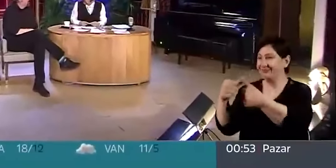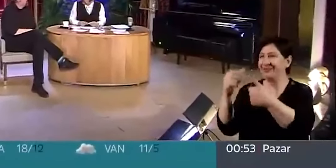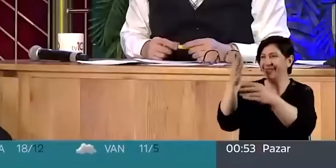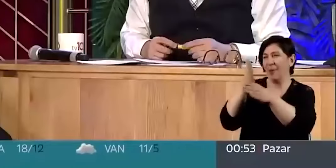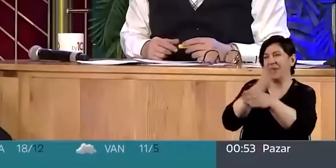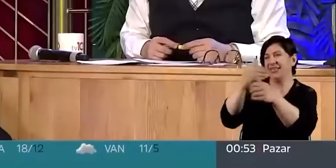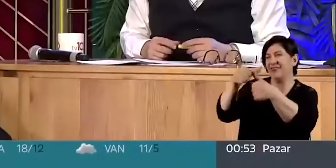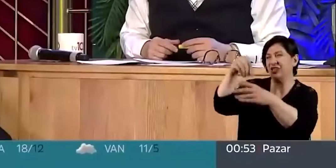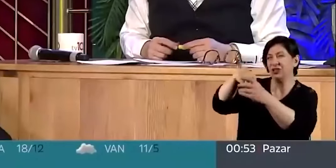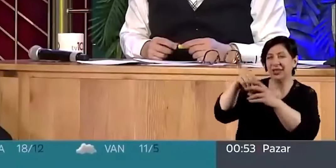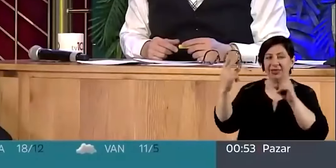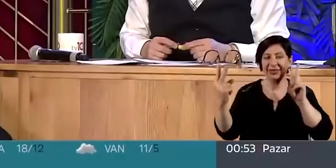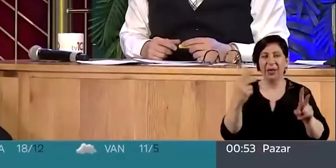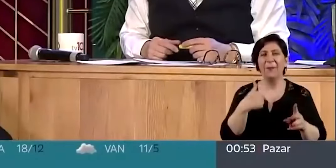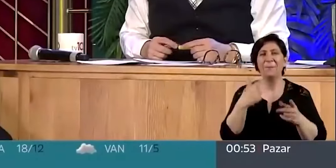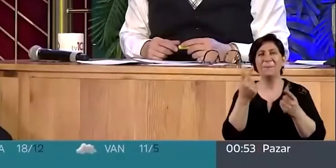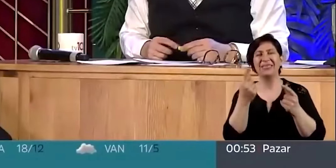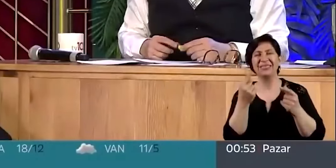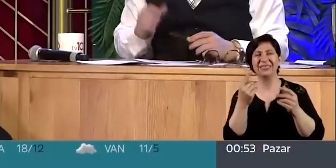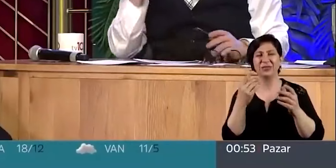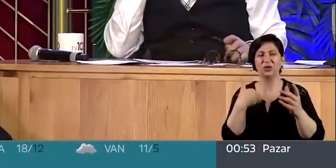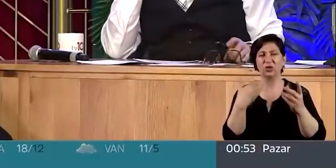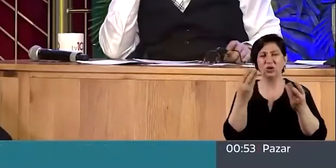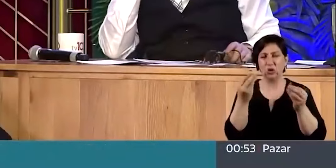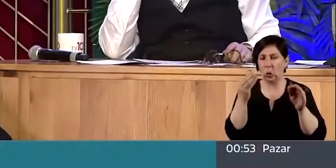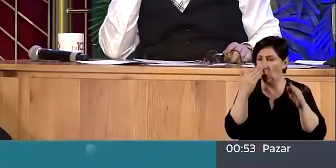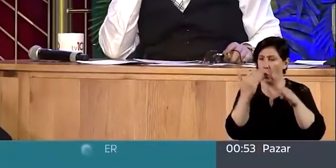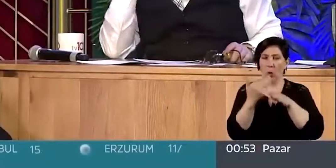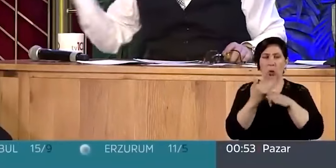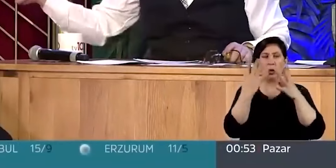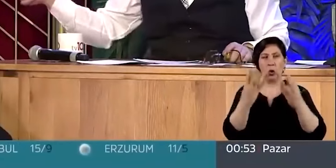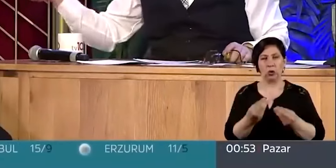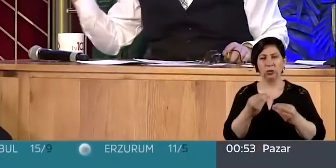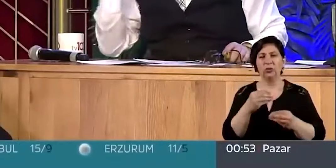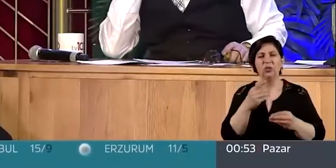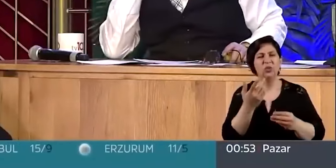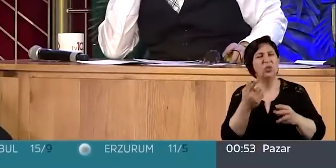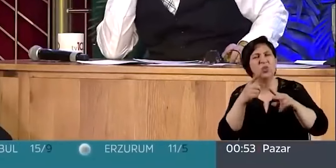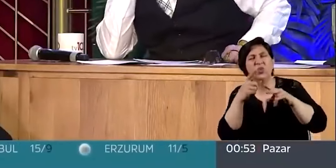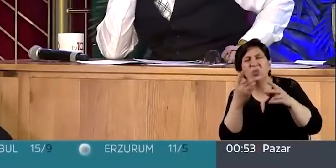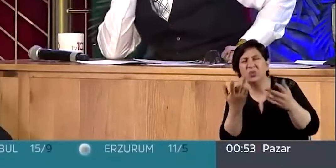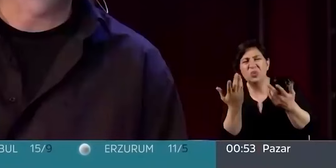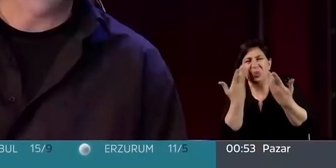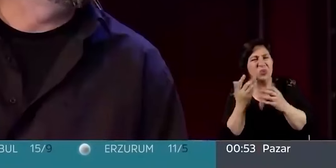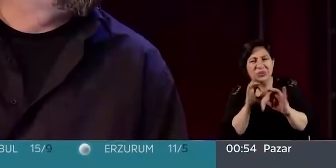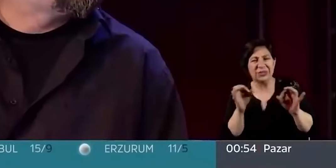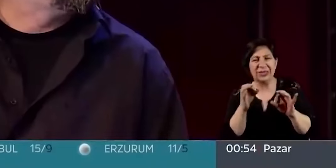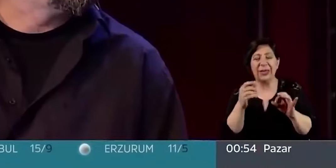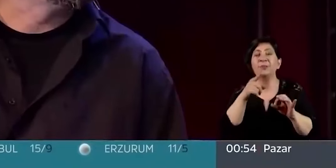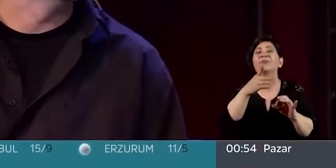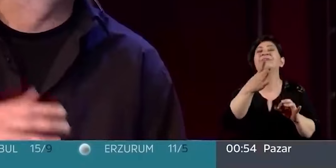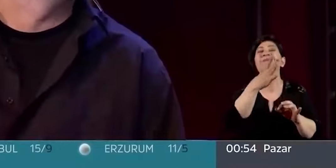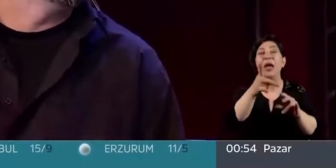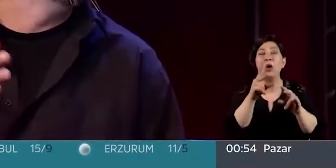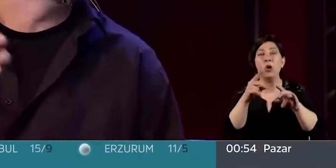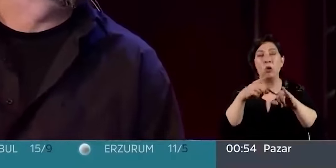konuşabilir. Çünkü benim biraz da bir huysuz tavrım vardır sahnede. Çok örtüştü. Kendim de ilişkilerle ne çok demek, alakam huysuz, yok. Huysuz tavır ne demek? Huysuz ilişkine benzettiler